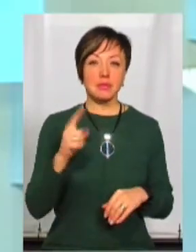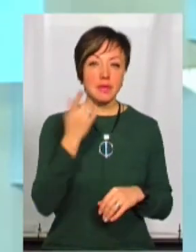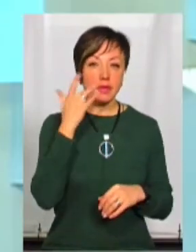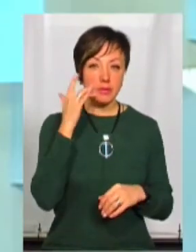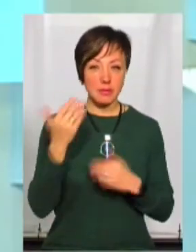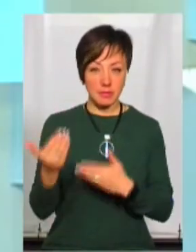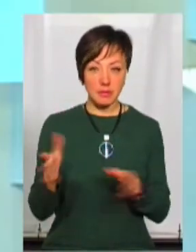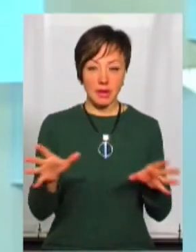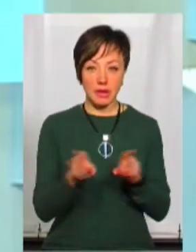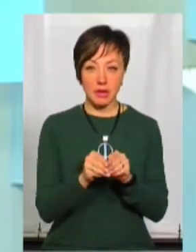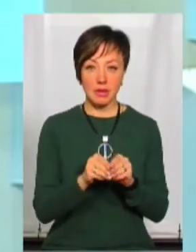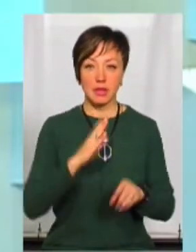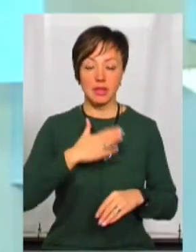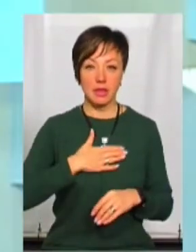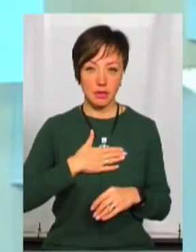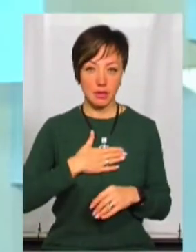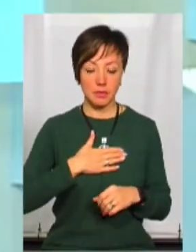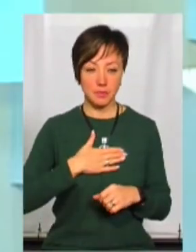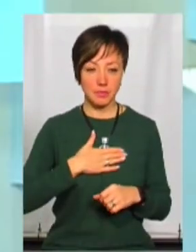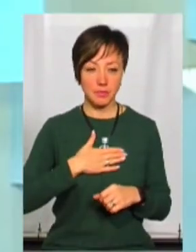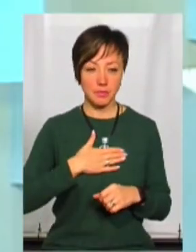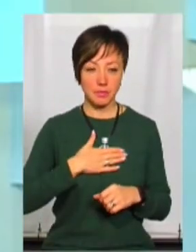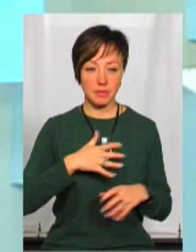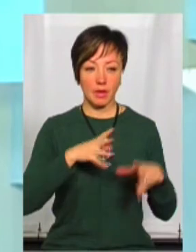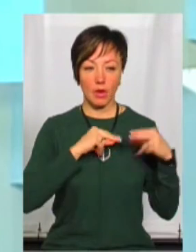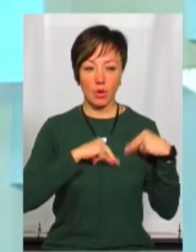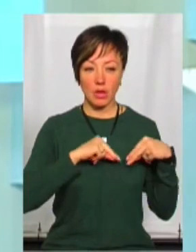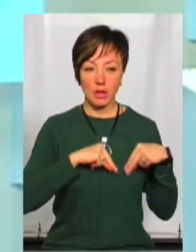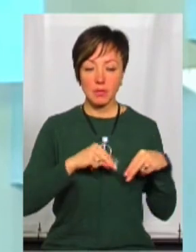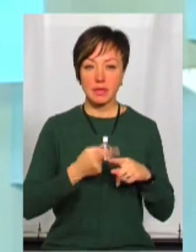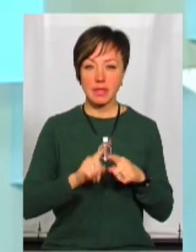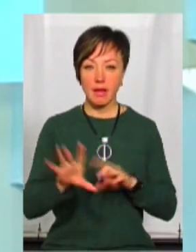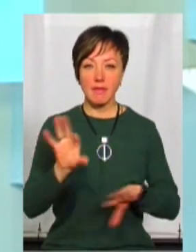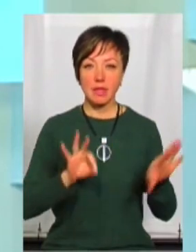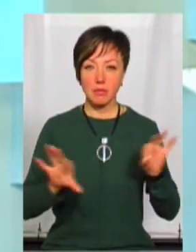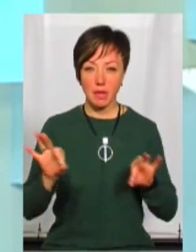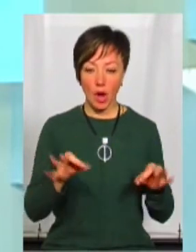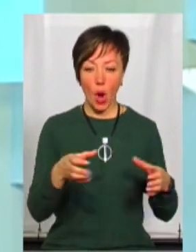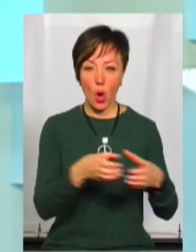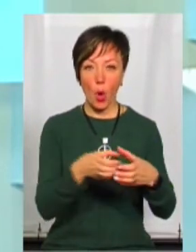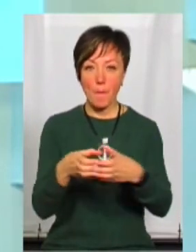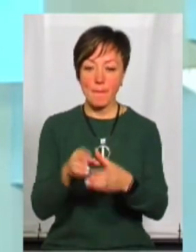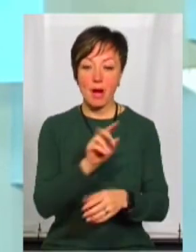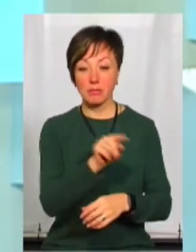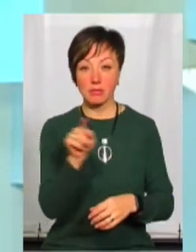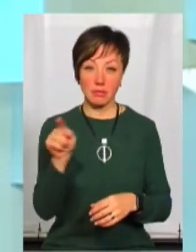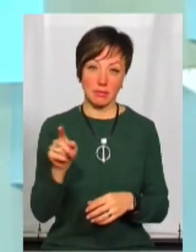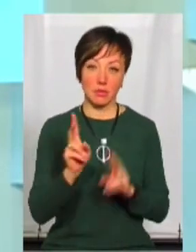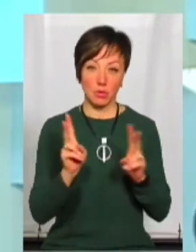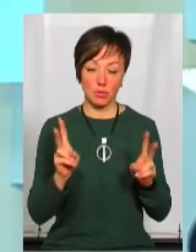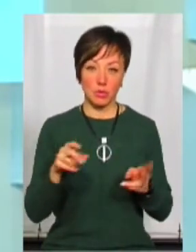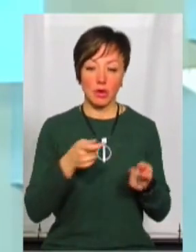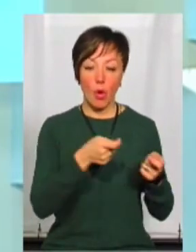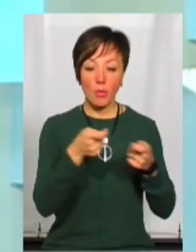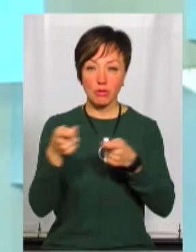американська сторона разом з нашими колегами, це відбір громад. Тобто, з самого початку вони